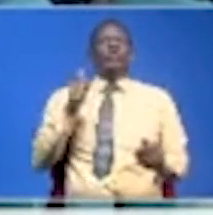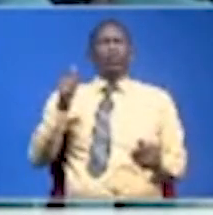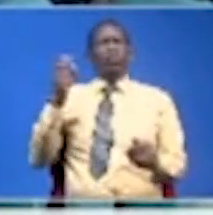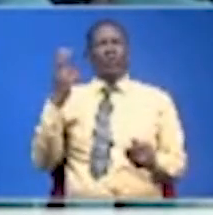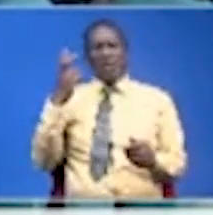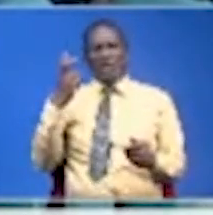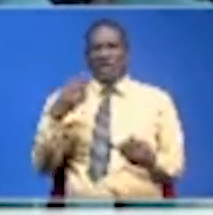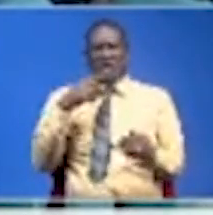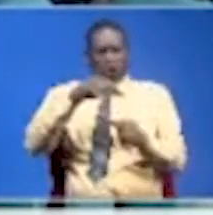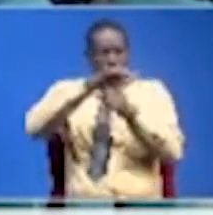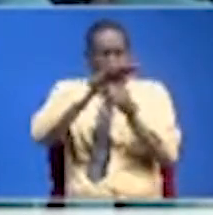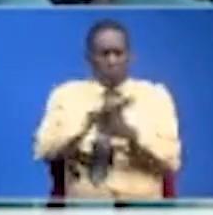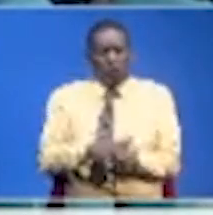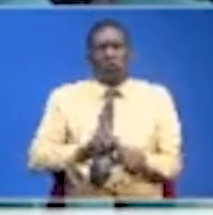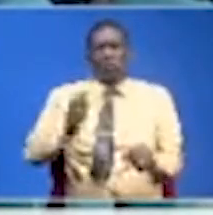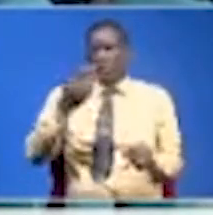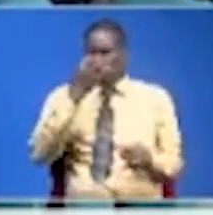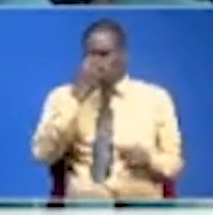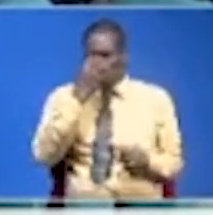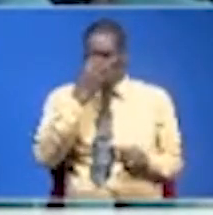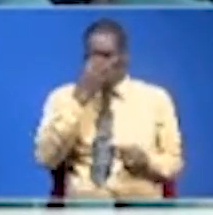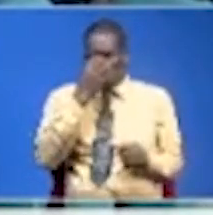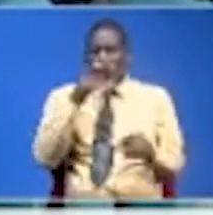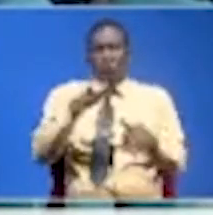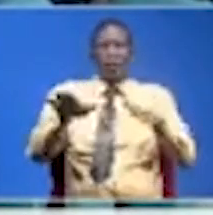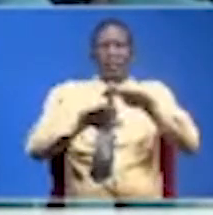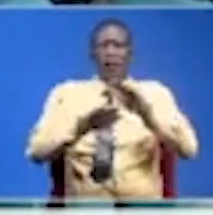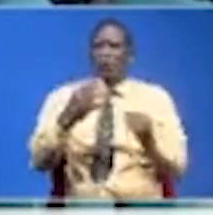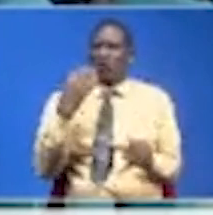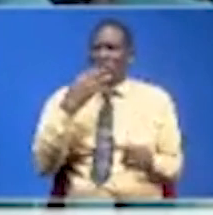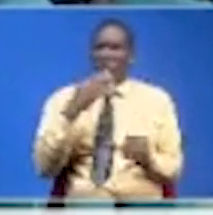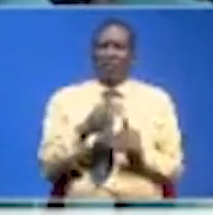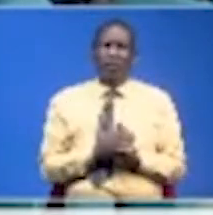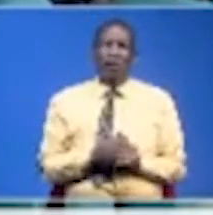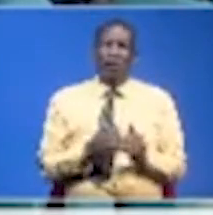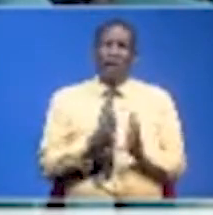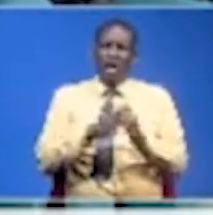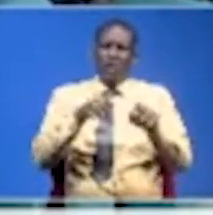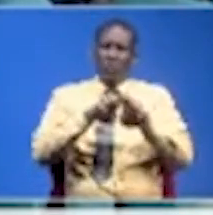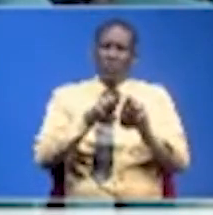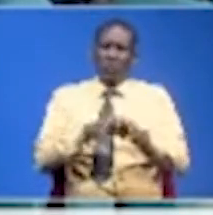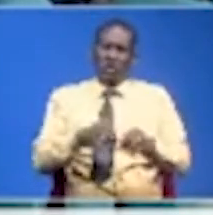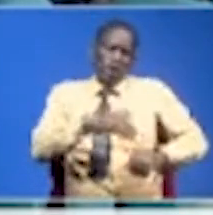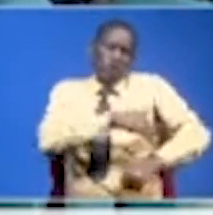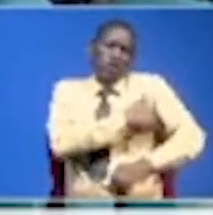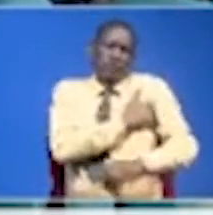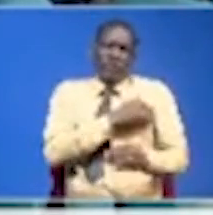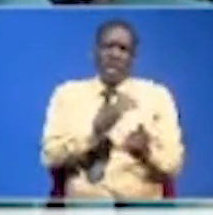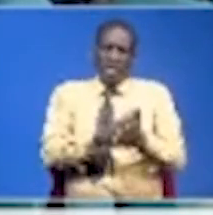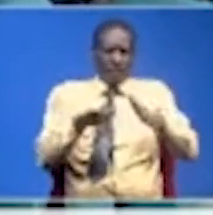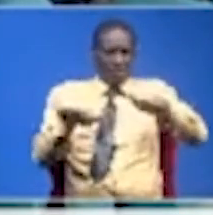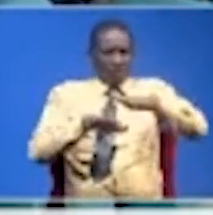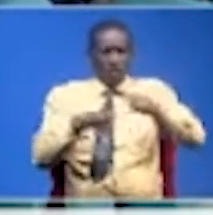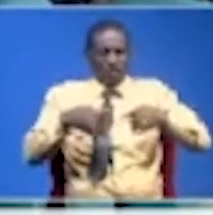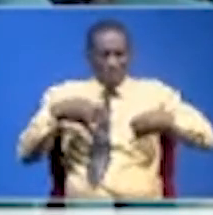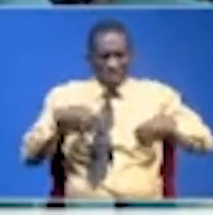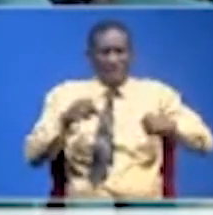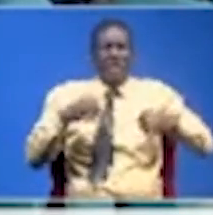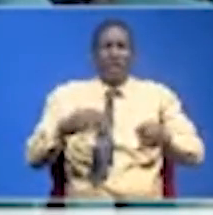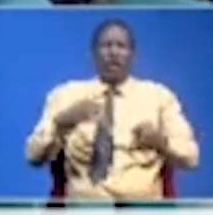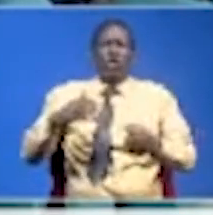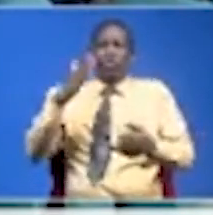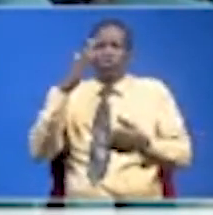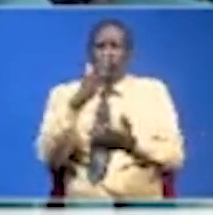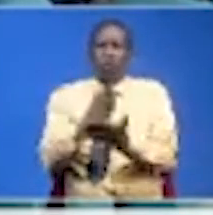ni usaliti wa Rais William Ruto kwa naibu wake Rigathi Gachagua, na hata uwepo wa machifu na wasaidizi wao kujaribu